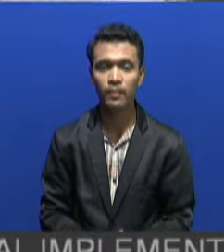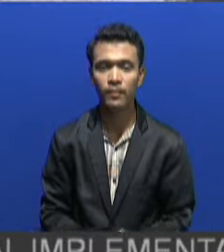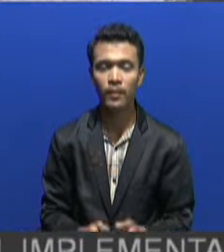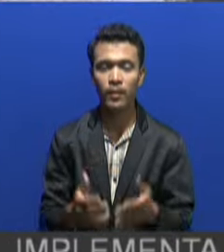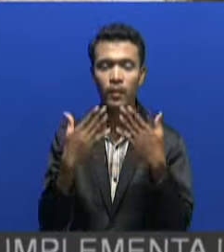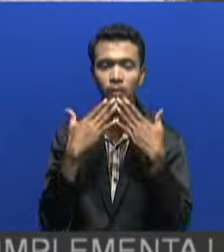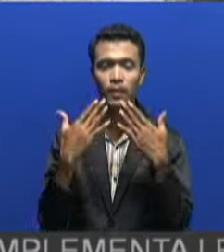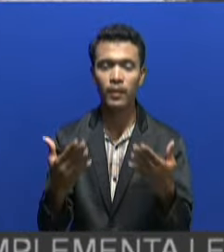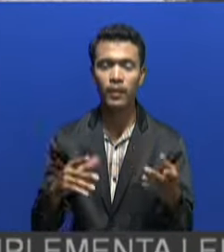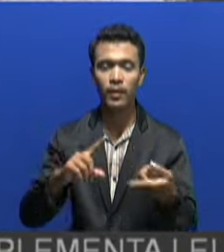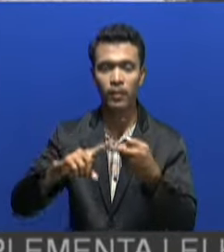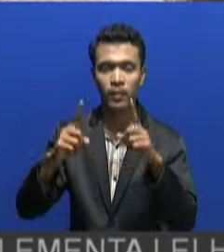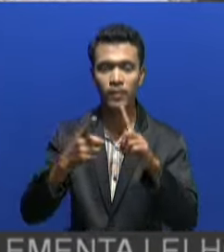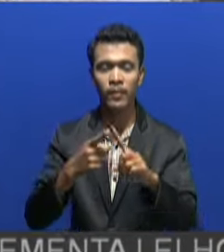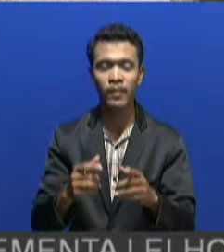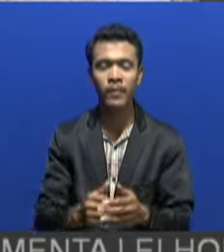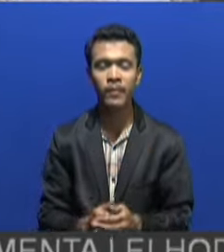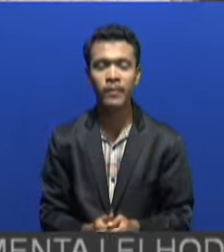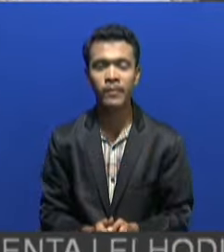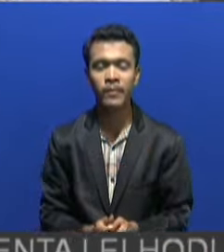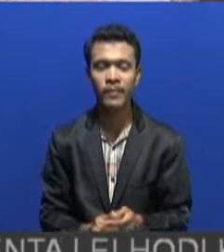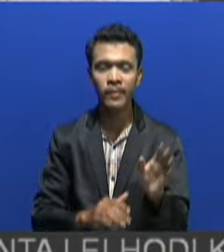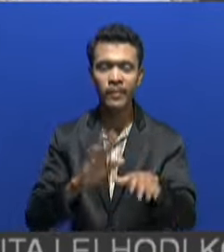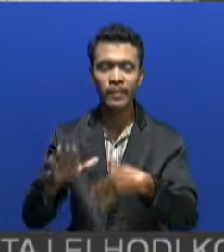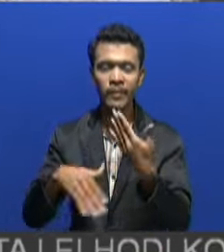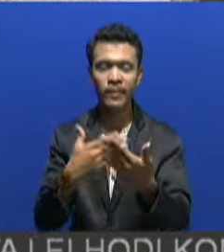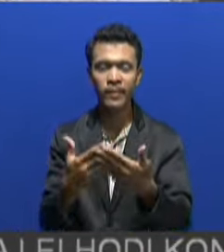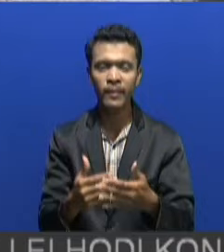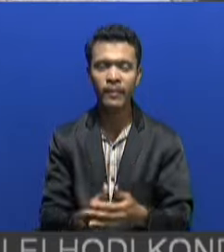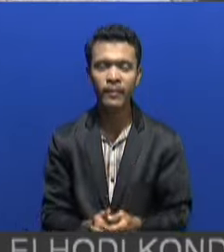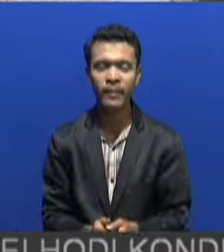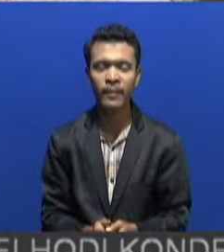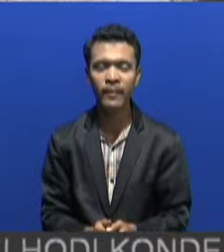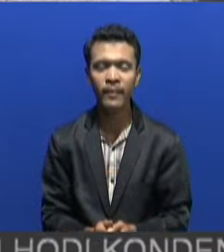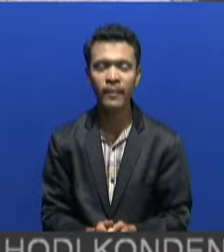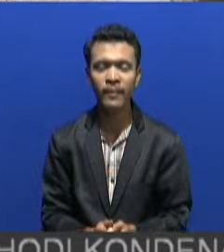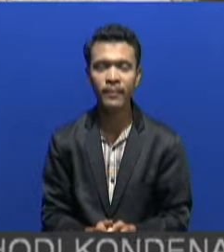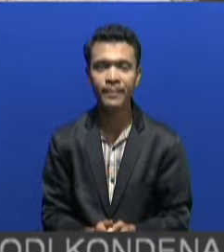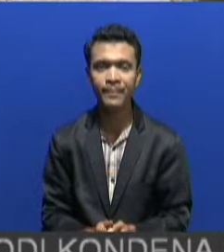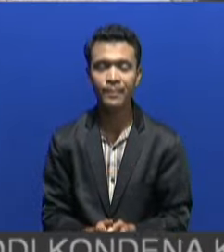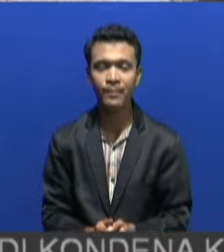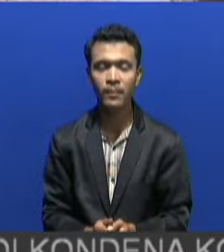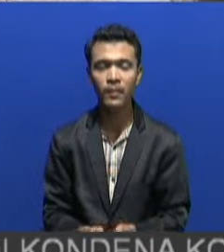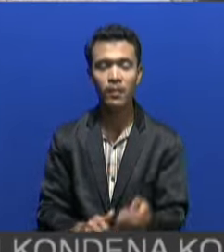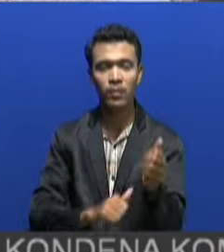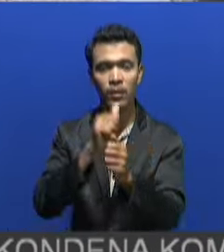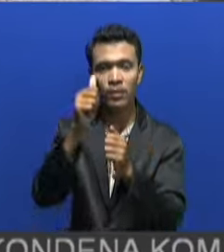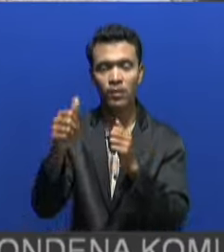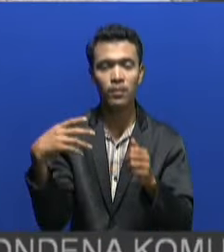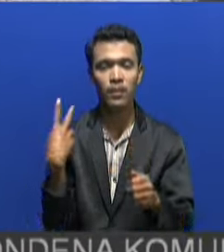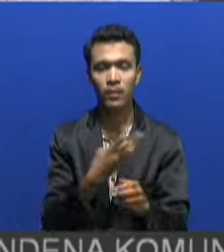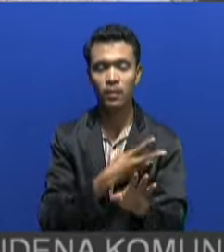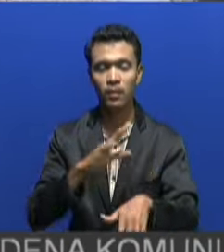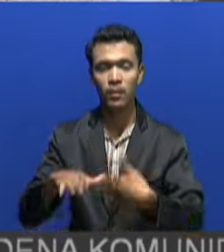Obrigado, Babelung, e a Estúdio Central RTL Kekulidili. Ouvintes no telespectadores Rádio Televisão Timor-Leste, a tu informa para